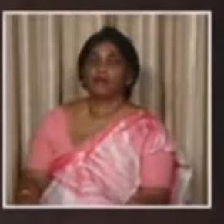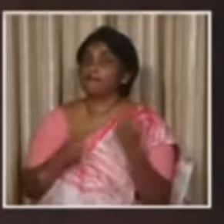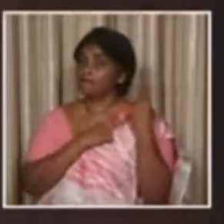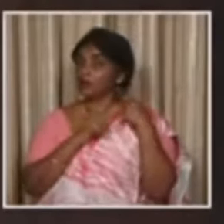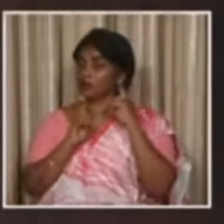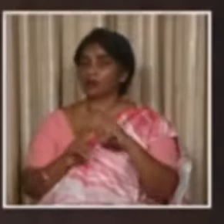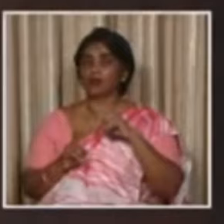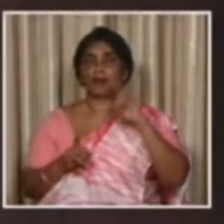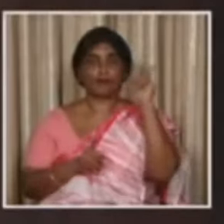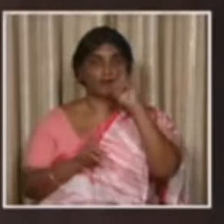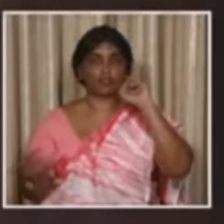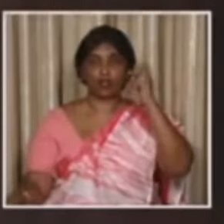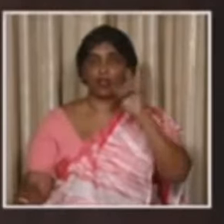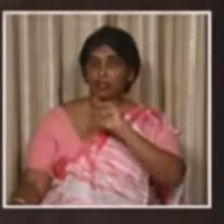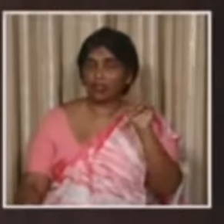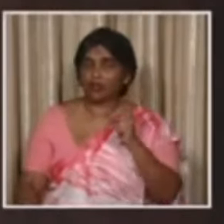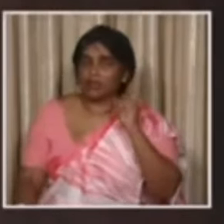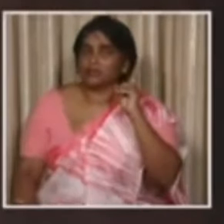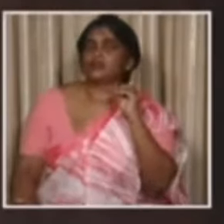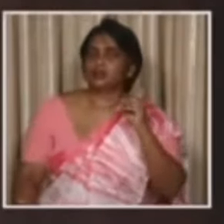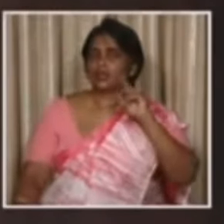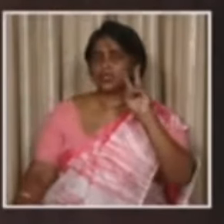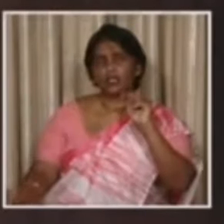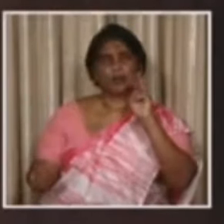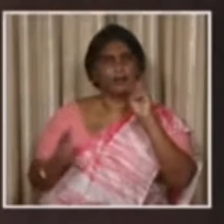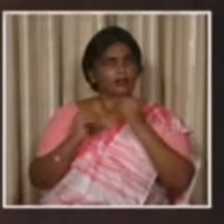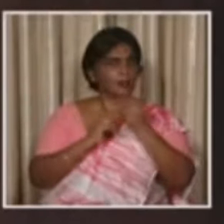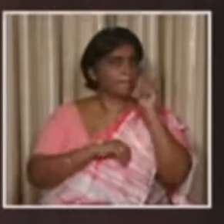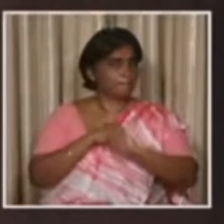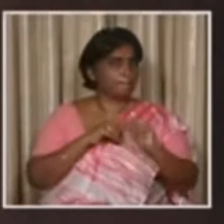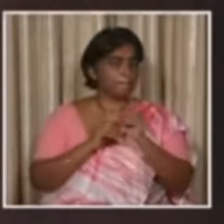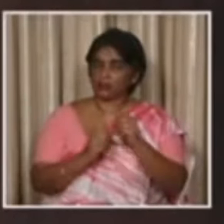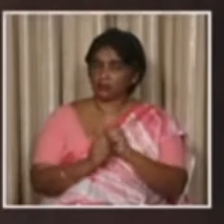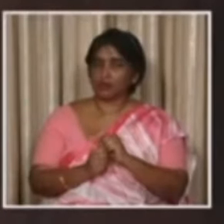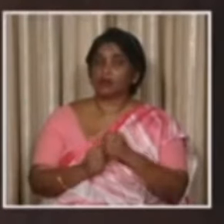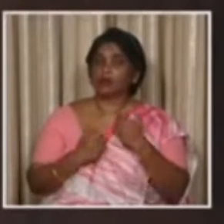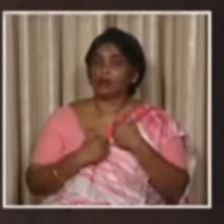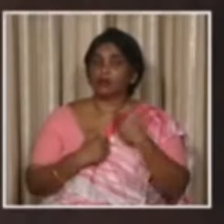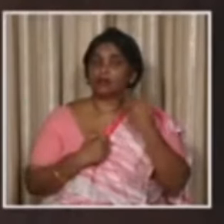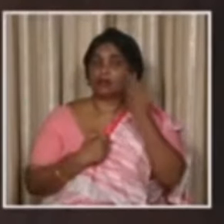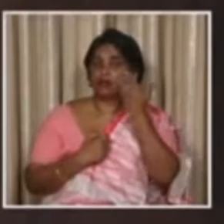පළවෙනි ඕවර 10 කොහොමද අපි ගහන්නේ 20 ගහන්නේ 30 ගහන්නේ එහෙම ප්ලෑන් එකක් ඇතුව අපි ගහන්නේ. දැන්